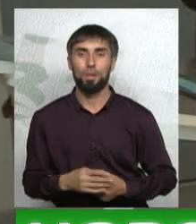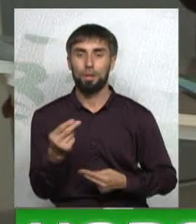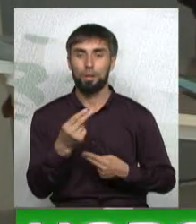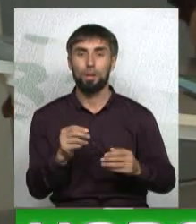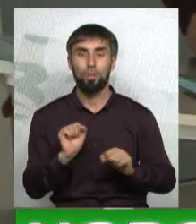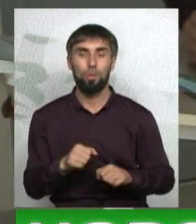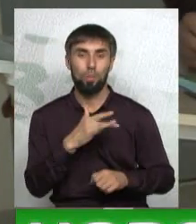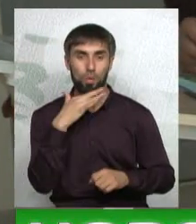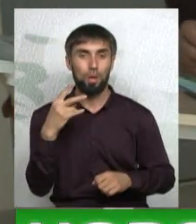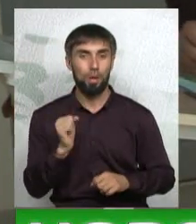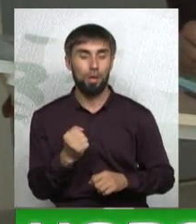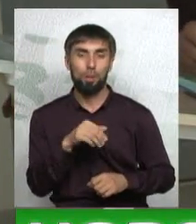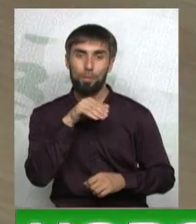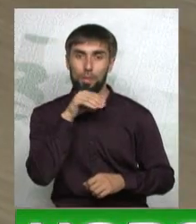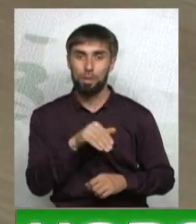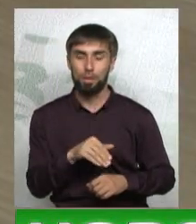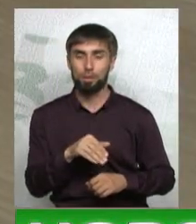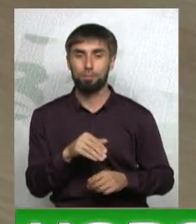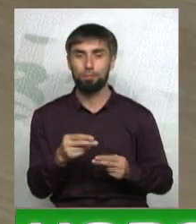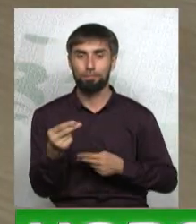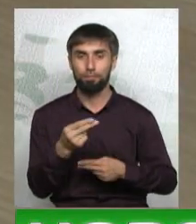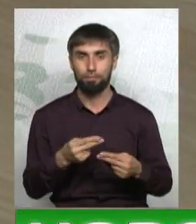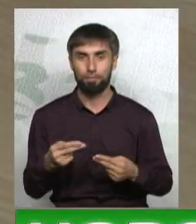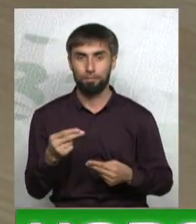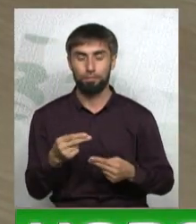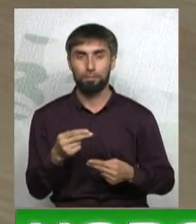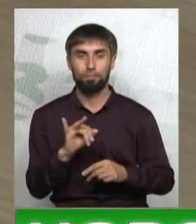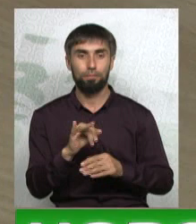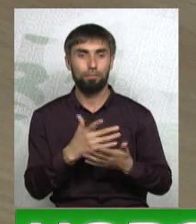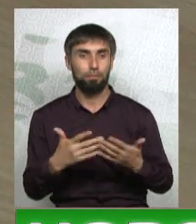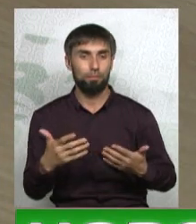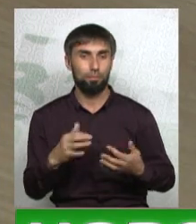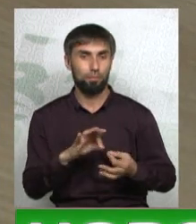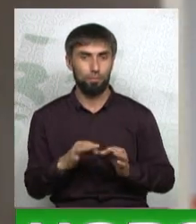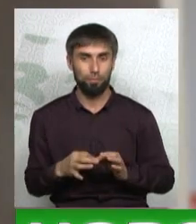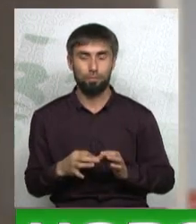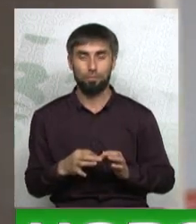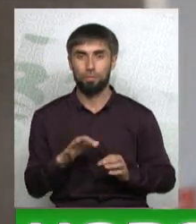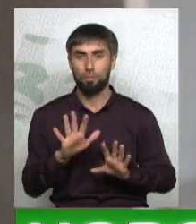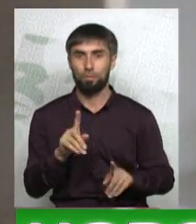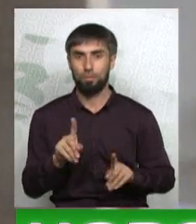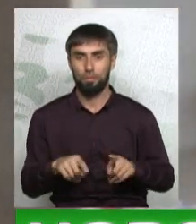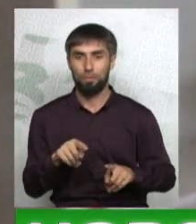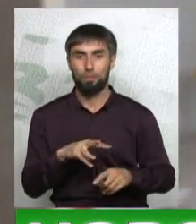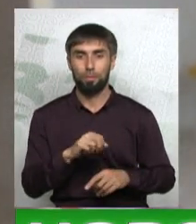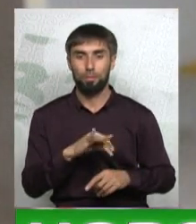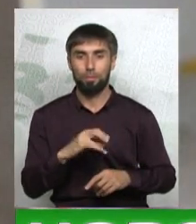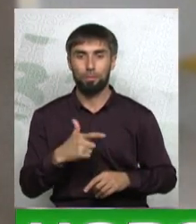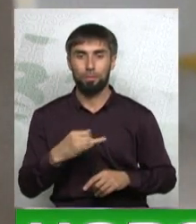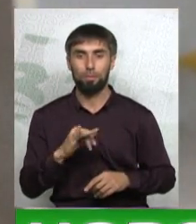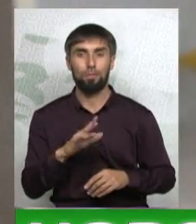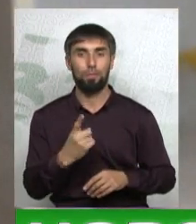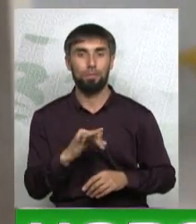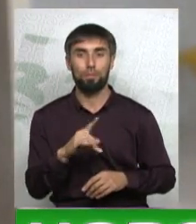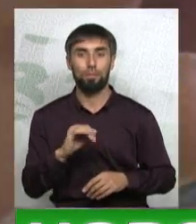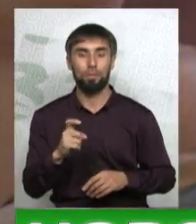Рисовать могут многие, а вот профессионально изображать предметы и сюжеты различной сложности – единицы. Мадина Ганиева – одна из тех, кто